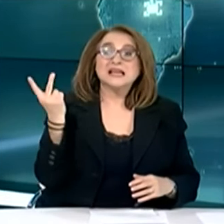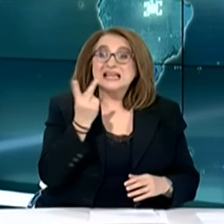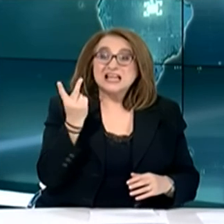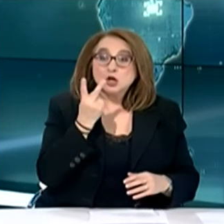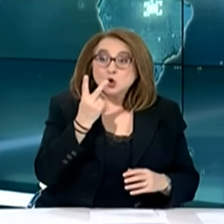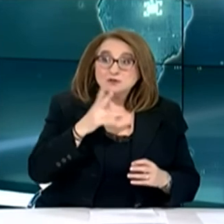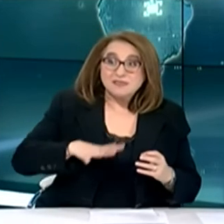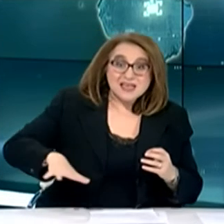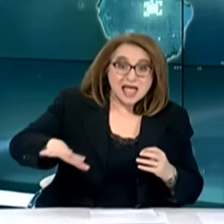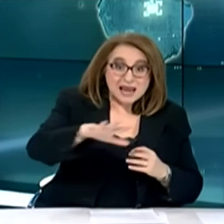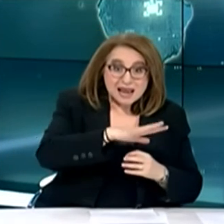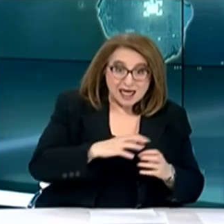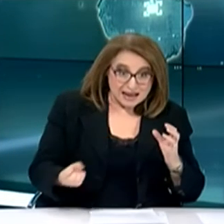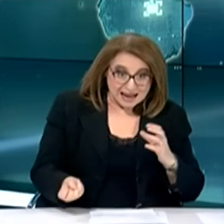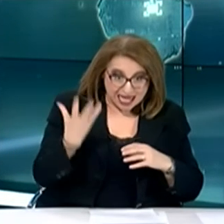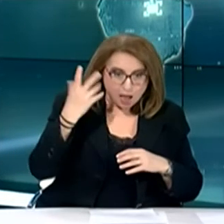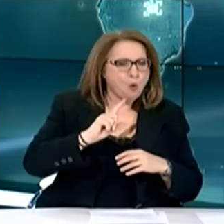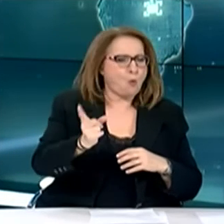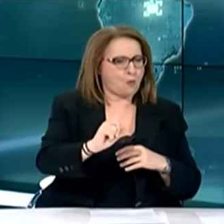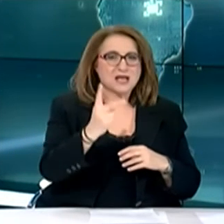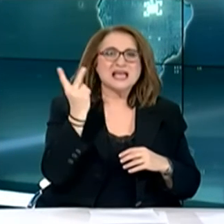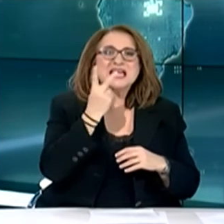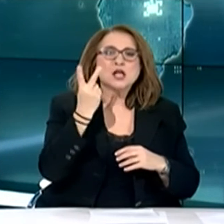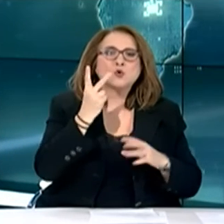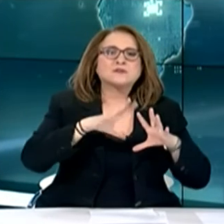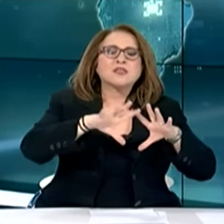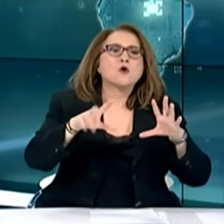συνολικά. Συνολικά. Ναι.